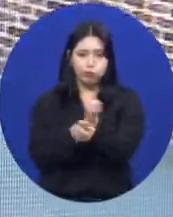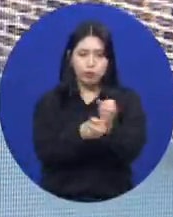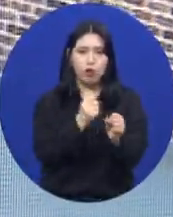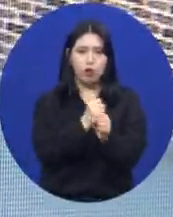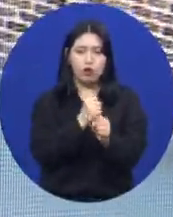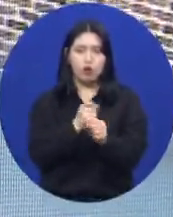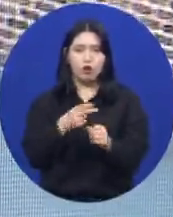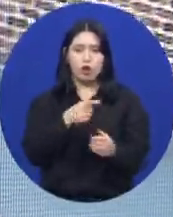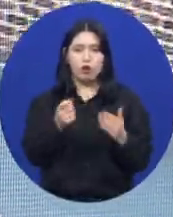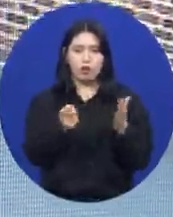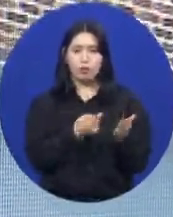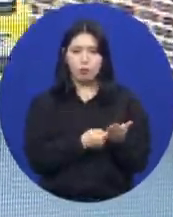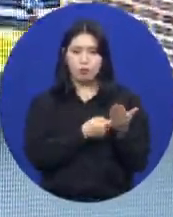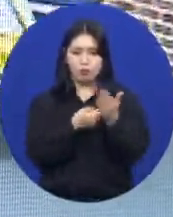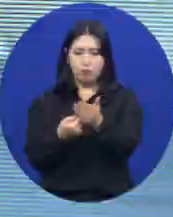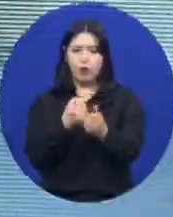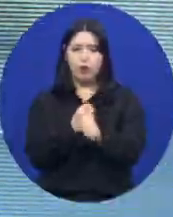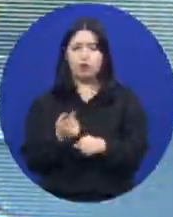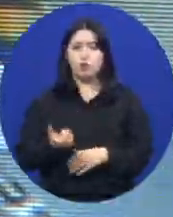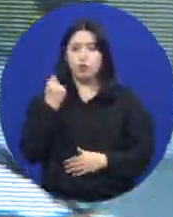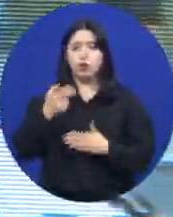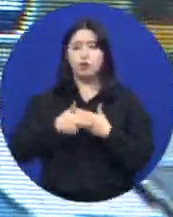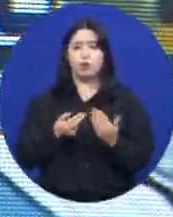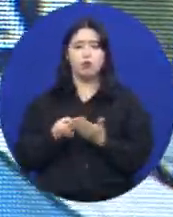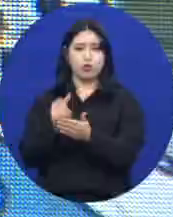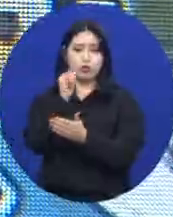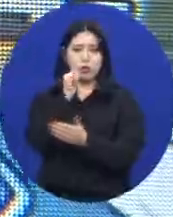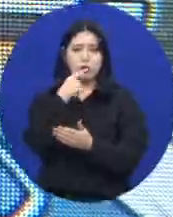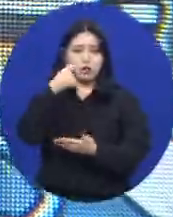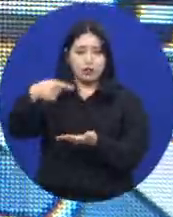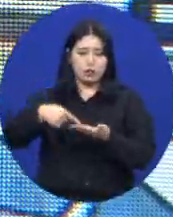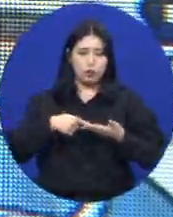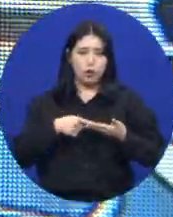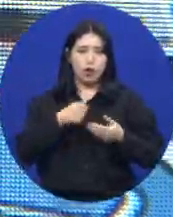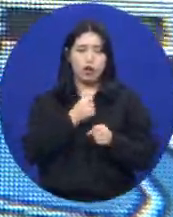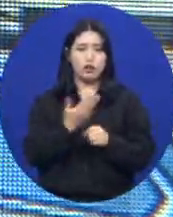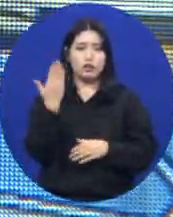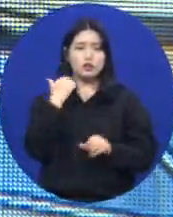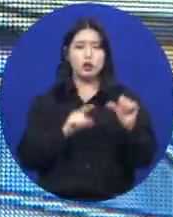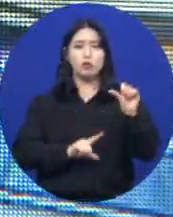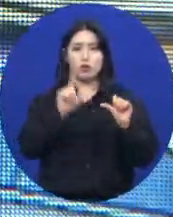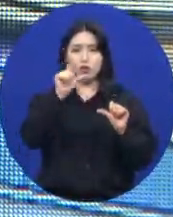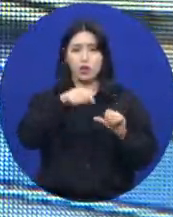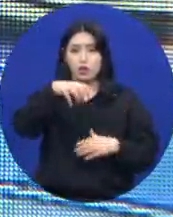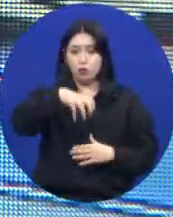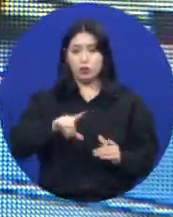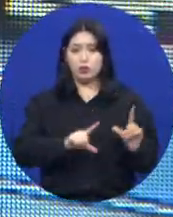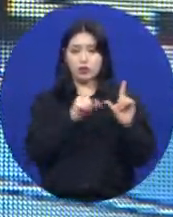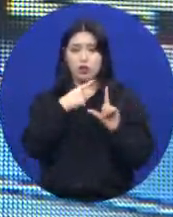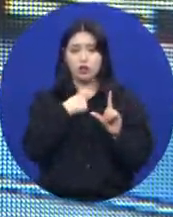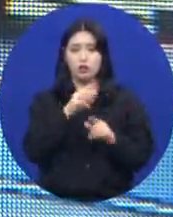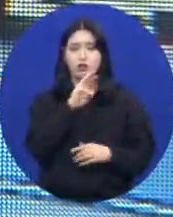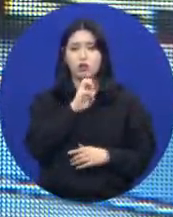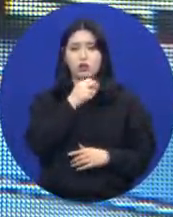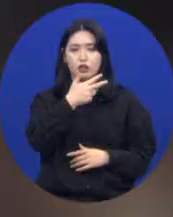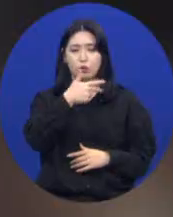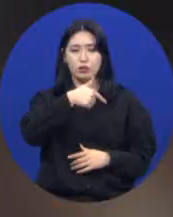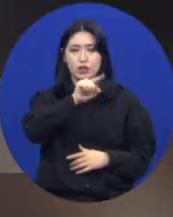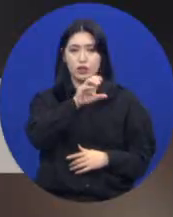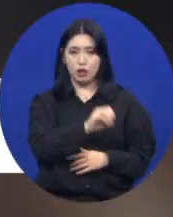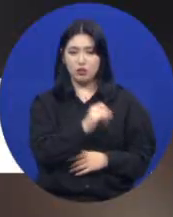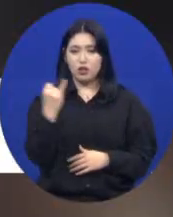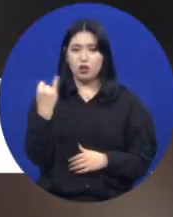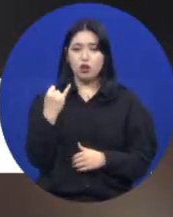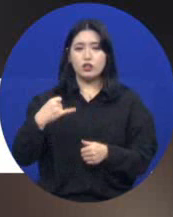서둘러 병원으로 향합니다 신고가 접수된 것은 지난 5일 이곳에 살던 37살 강 모 씨가